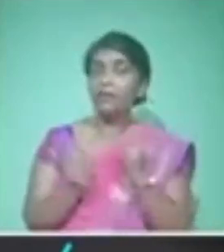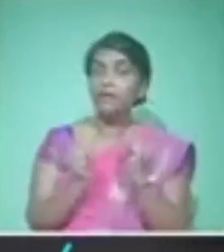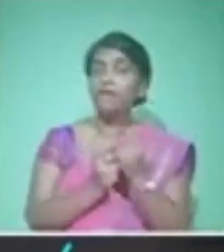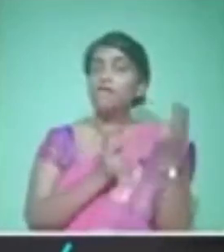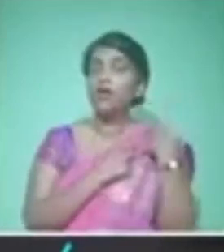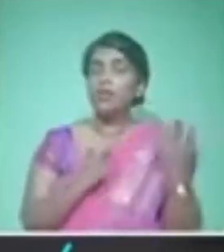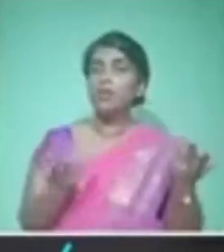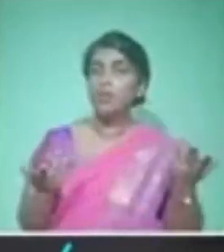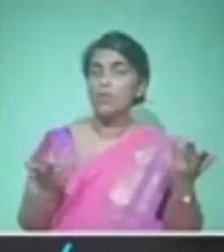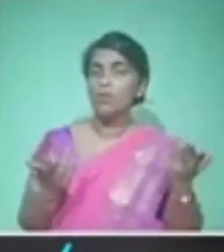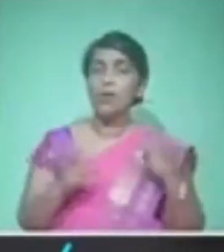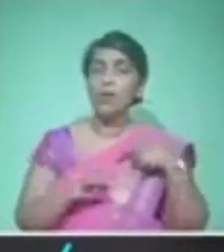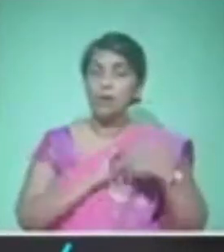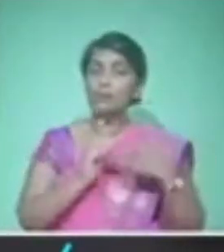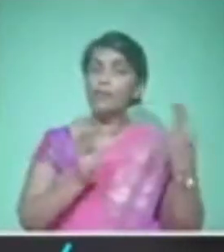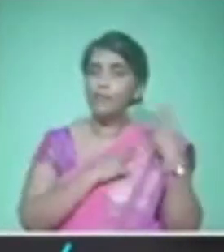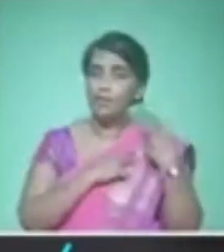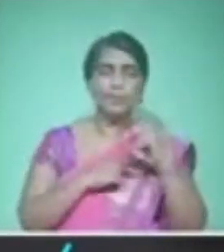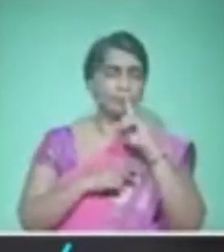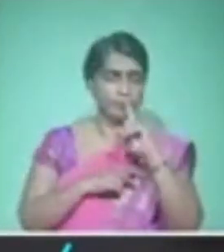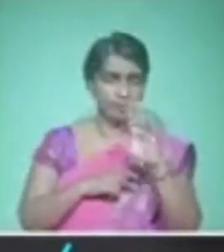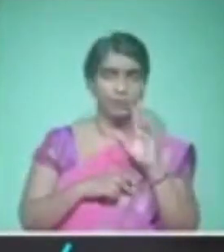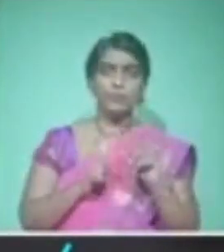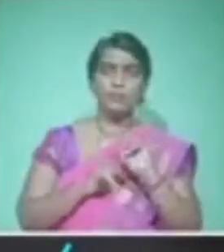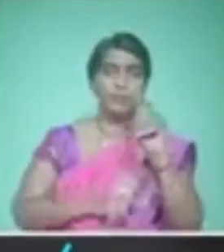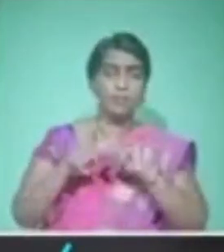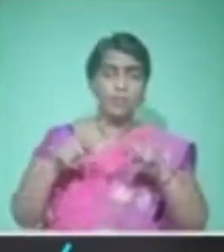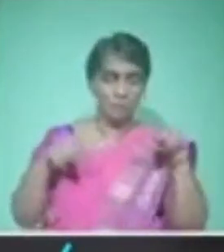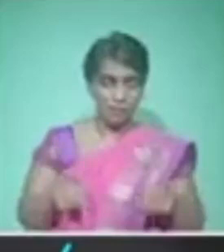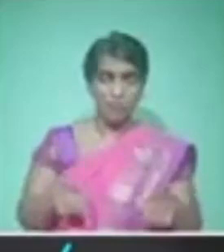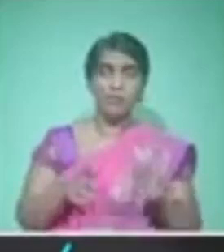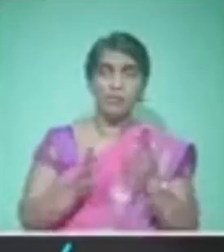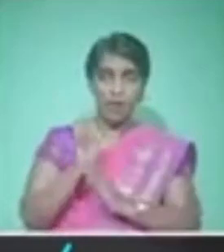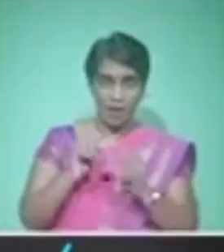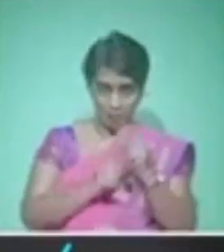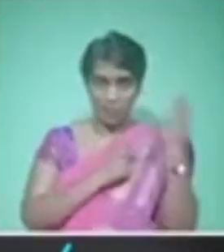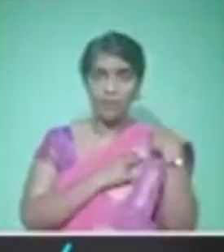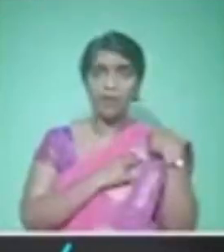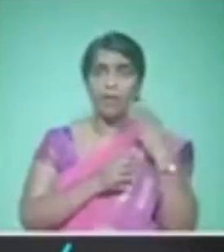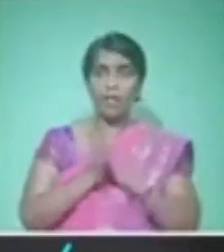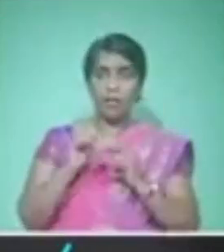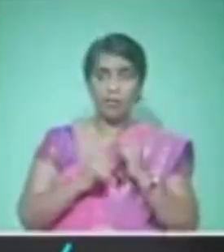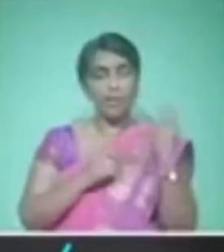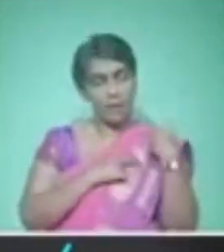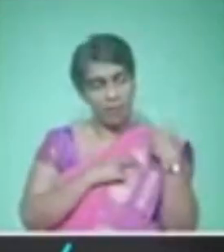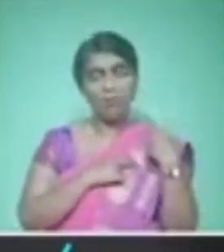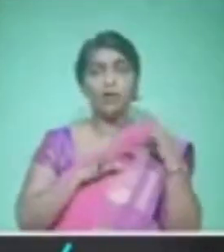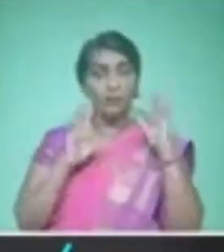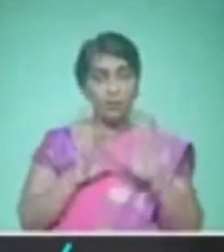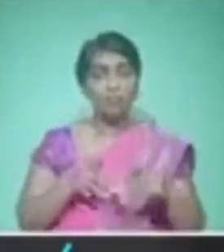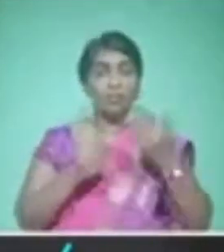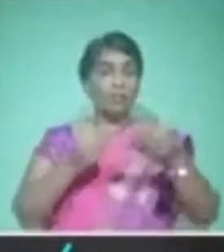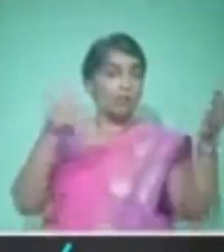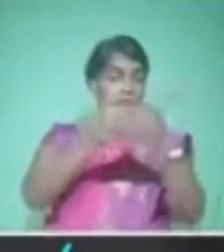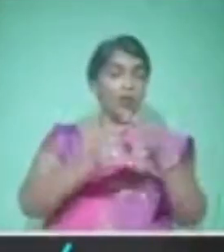වග කියන්න ඕනේ මේ රටේ වග කියන්න ඕනේ පාර්ලිමේන්තුවට ඇවිල්ලා ඇමතිතුමා වග කියන්න ඕනේ දේශපාලනයක් වග කියන්න ඕනේ නමුත් ඒව